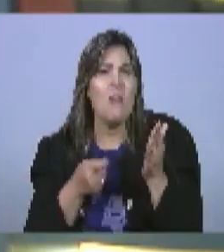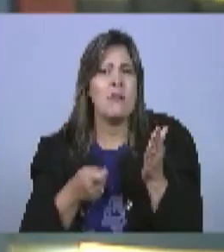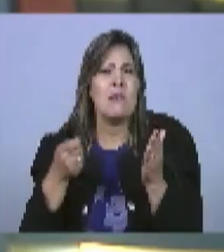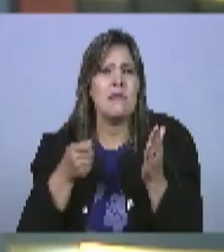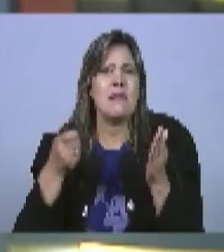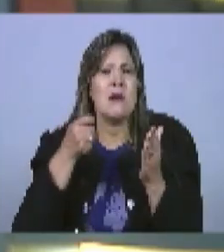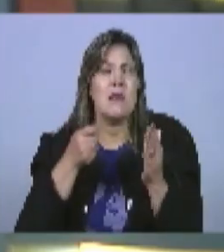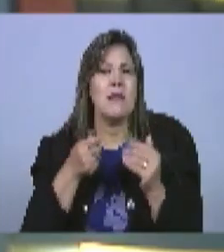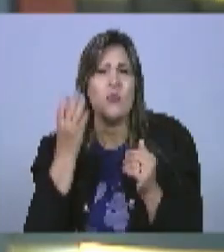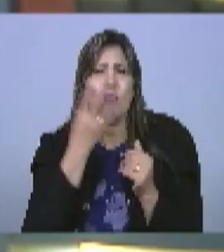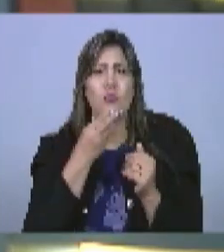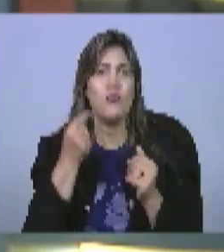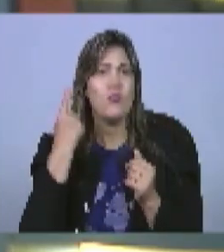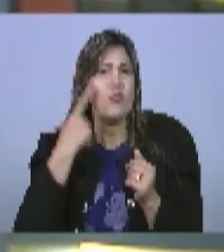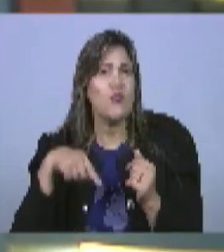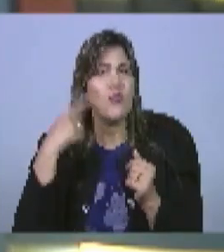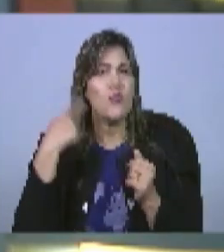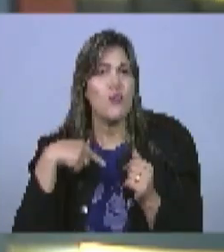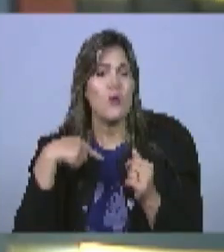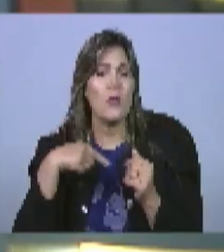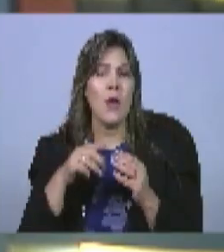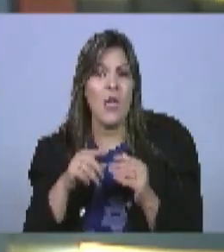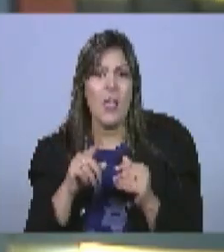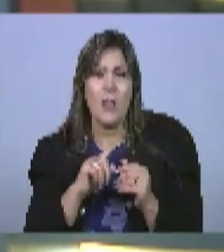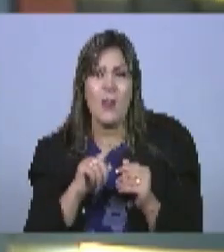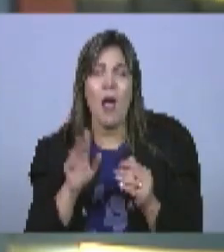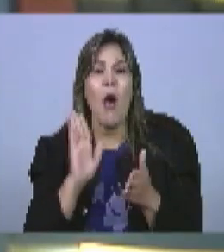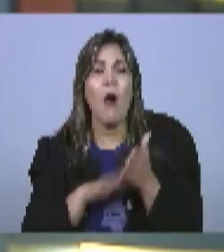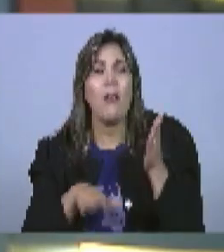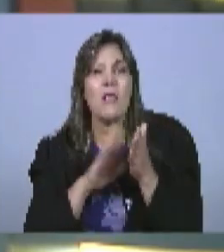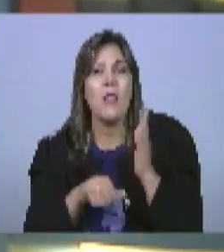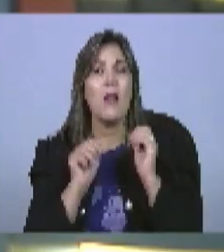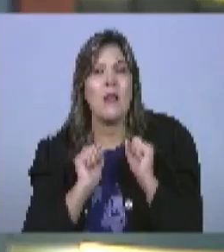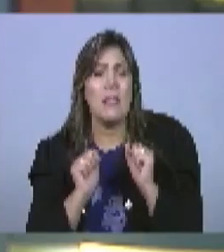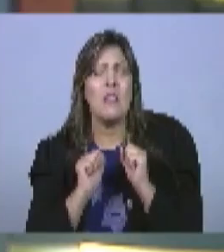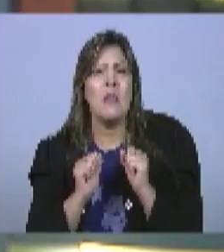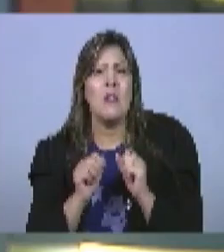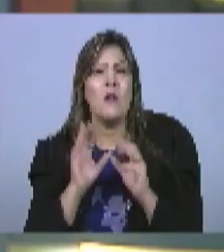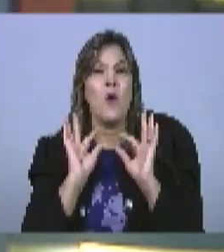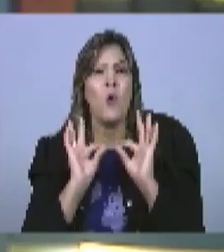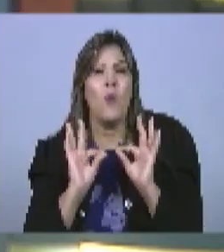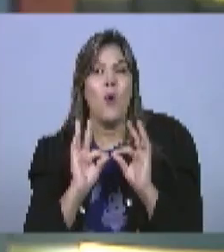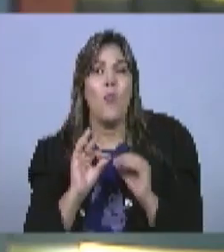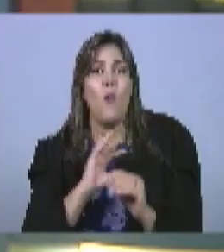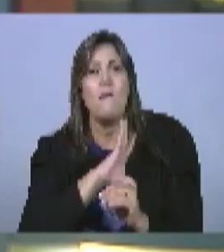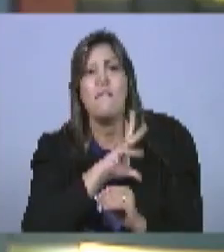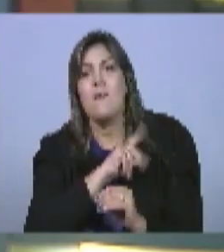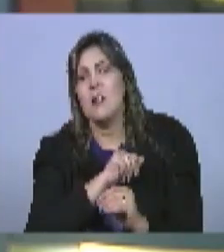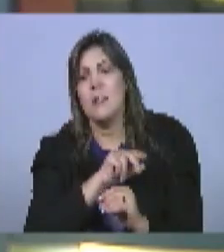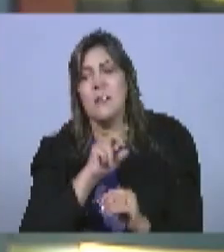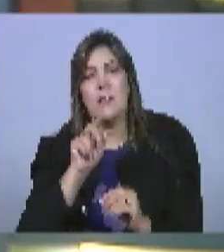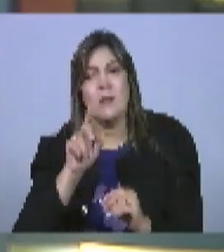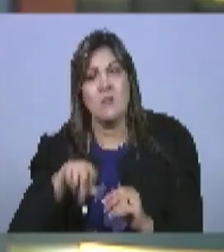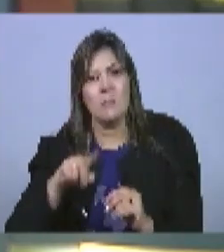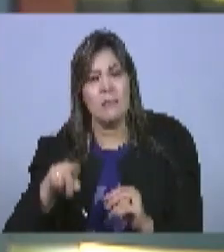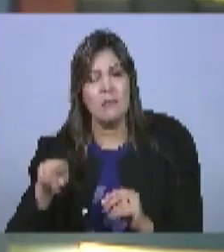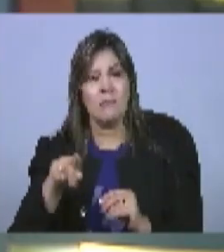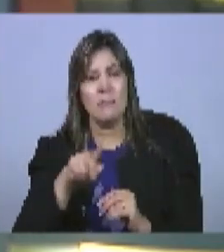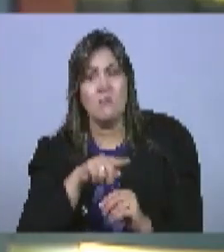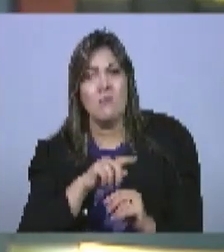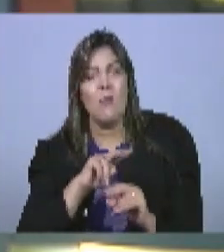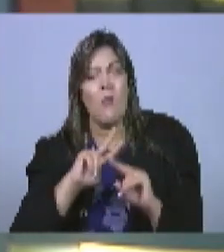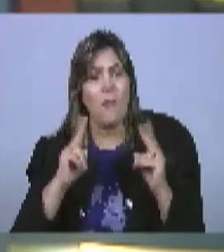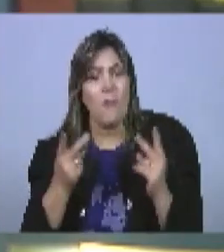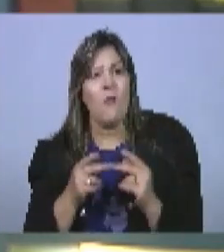وبتتويج في السودان لا يقل خطوره عن مشاهد اخرى ا سواء كان في غزه